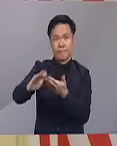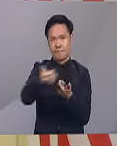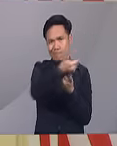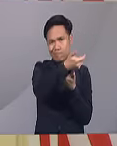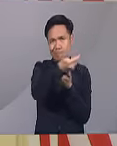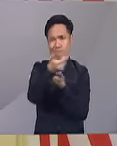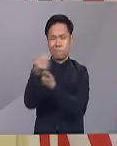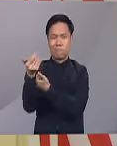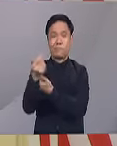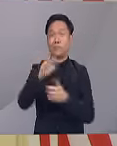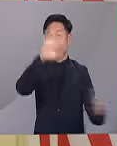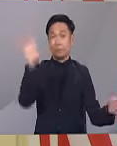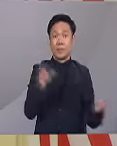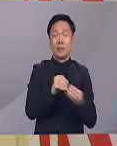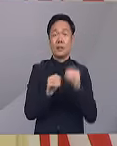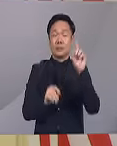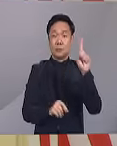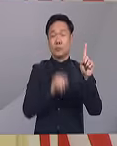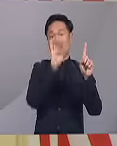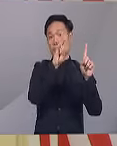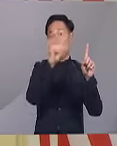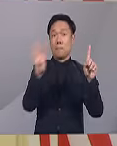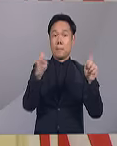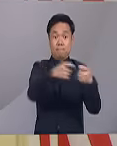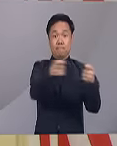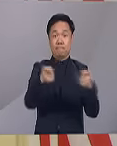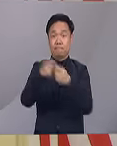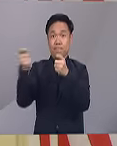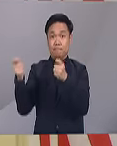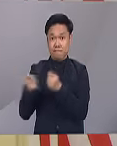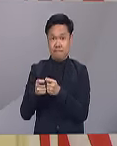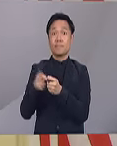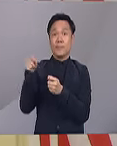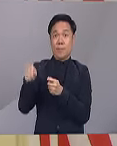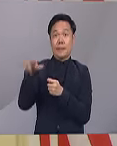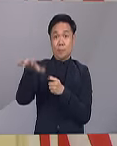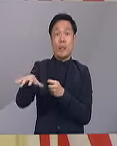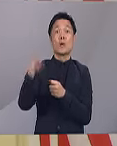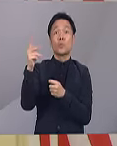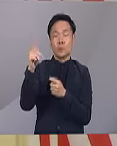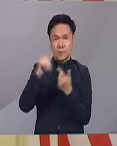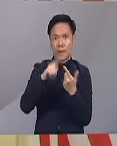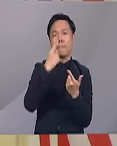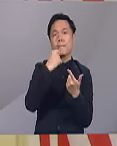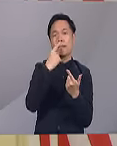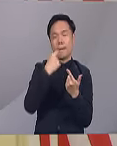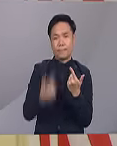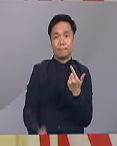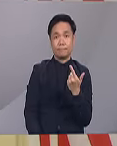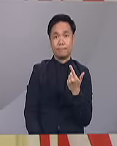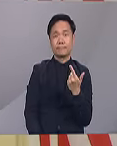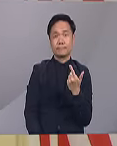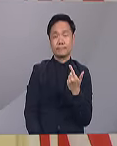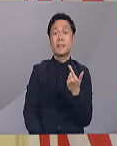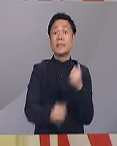yang merangkumi 174 zon termasuk di 78 zon kuning dan merah.